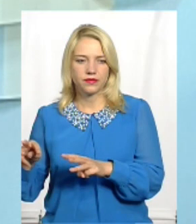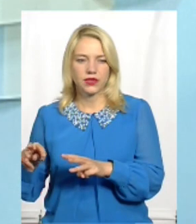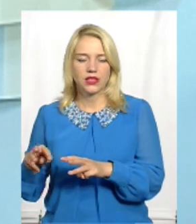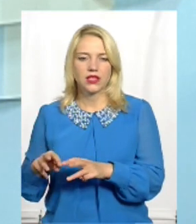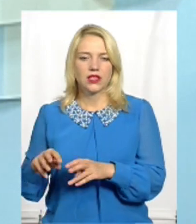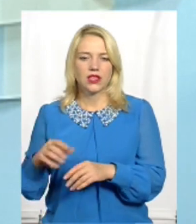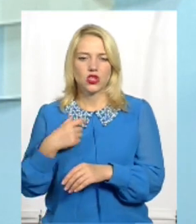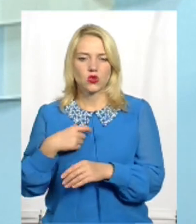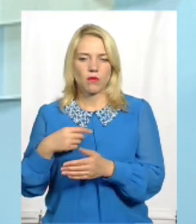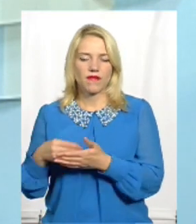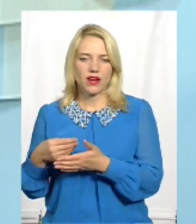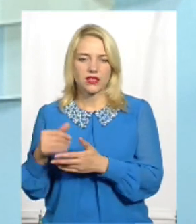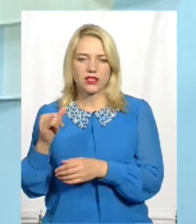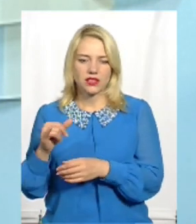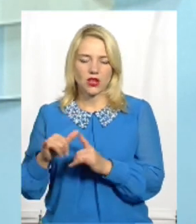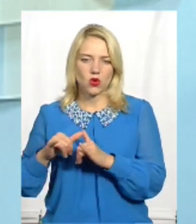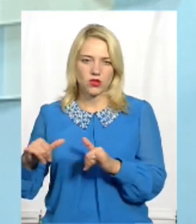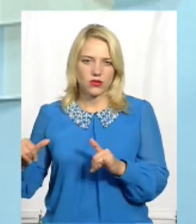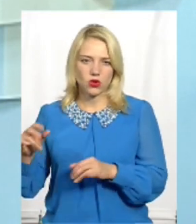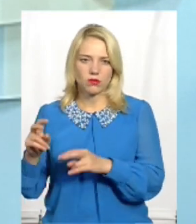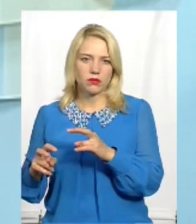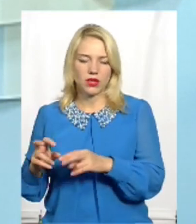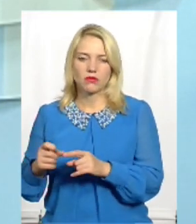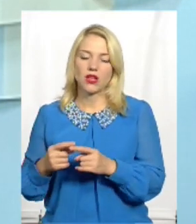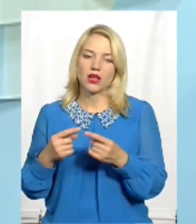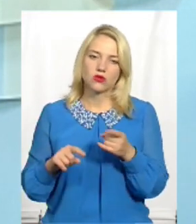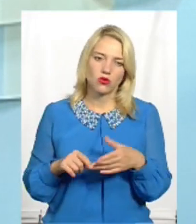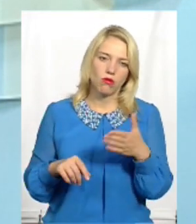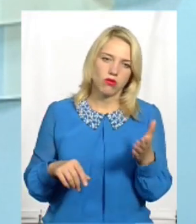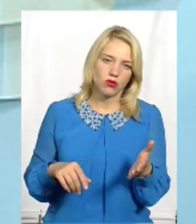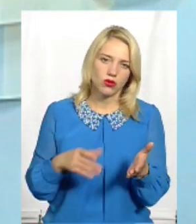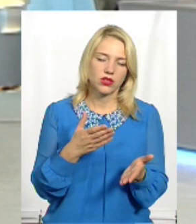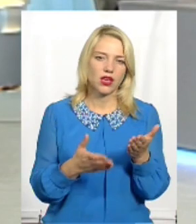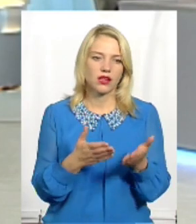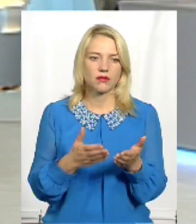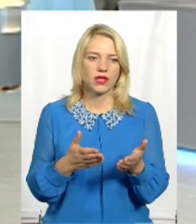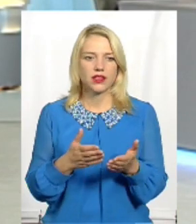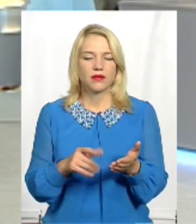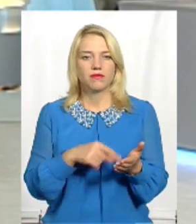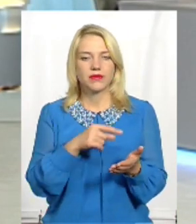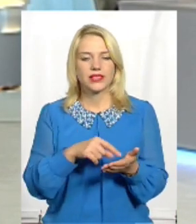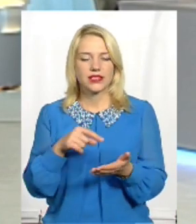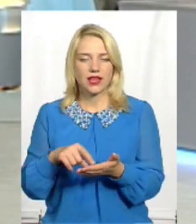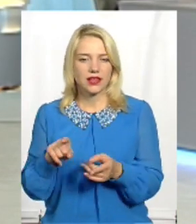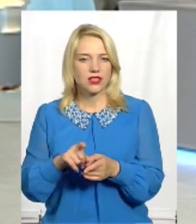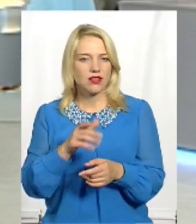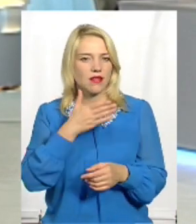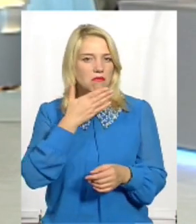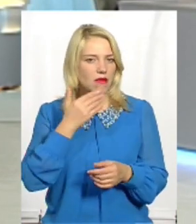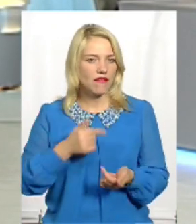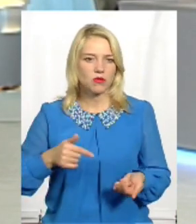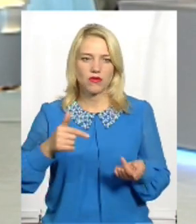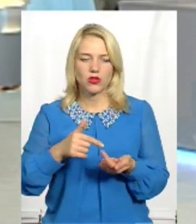і собівартість, і розвиток підприємства. Ну, і з іншого боку, якби міста теж не мають